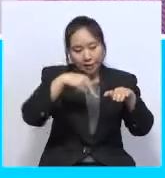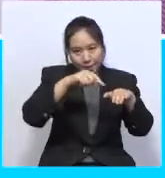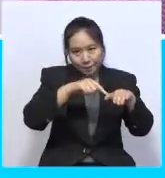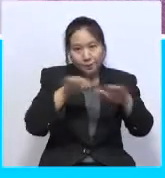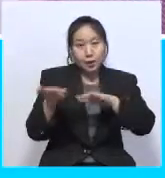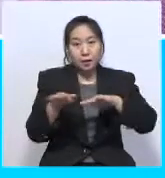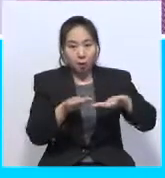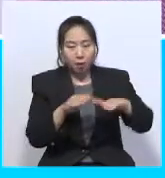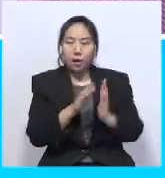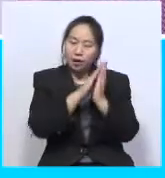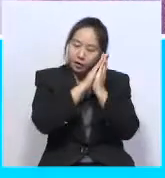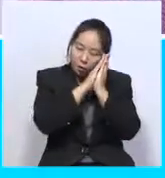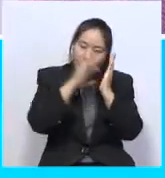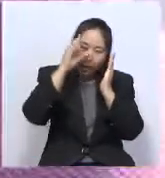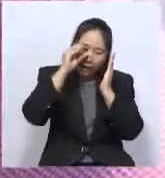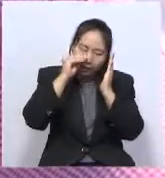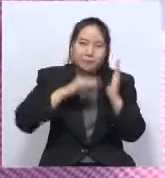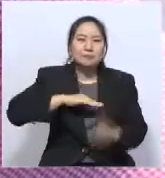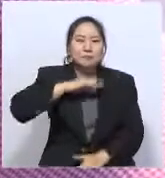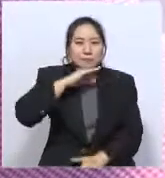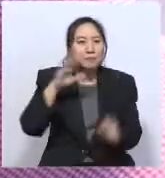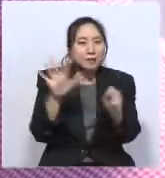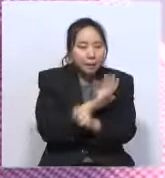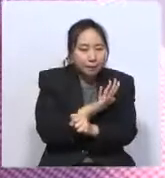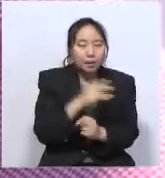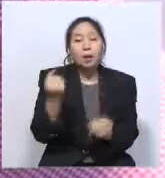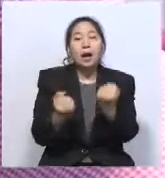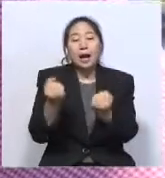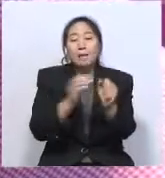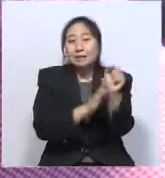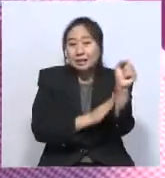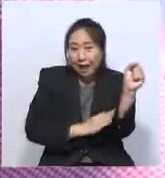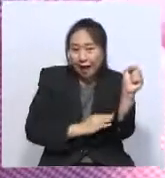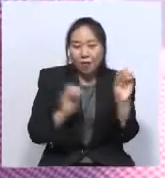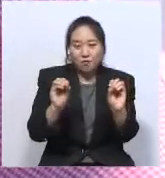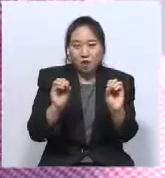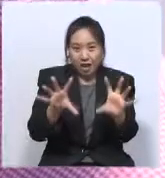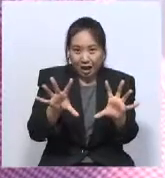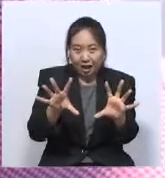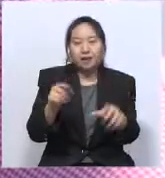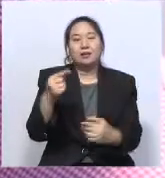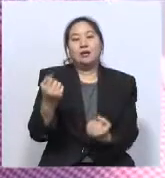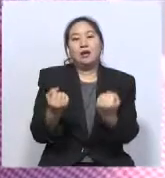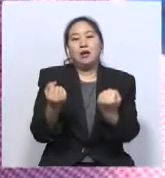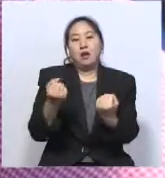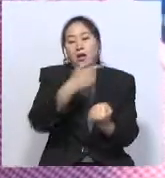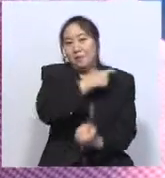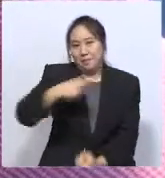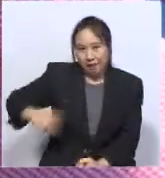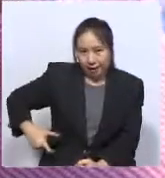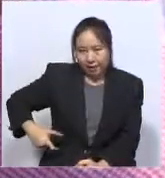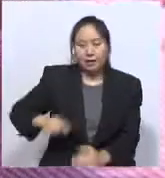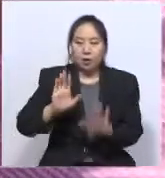พียงพอนะครับขับรถถ้าเกิดขับช้าเนี่ยตามนโยบายก็คือเปิดไฟหน้าค่าเข็มขัดนิรภัยใช้ความเร็วให้ช้า